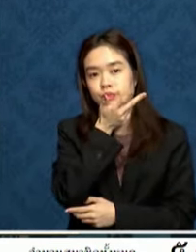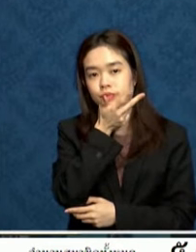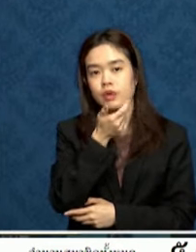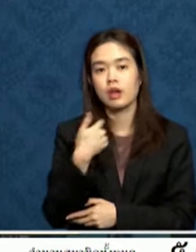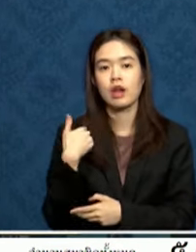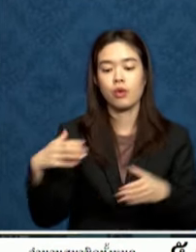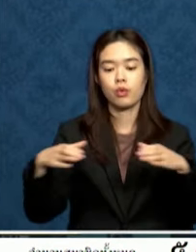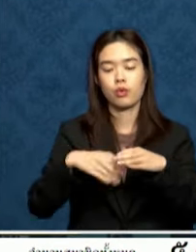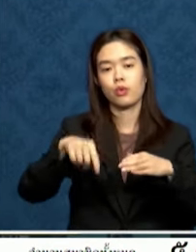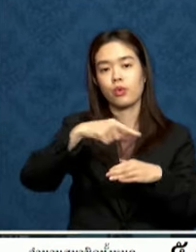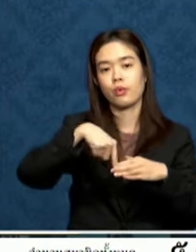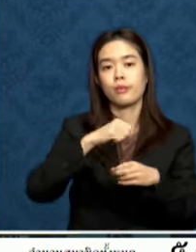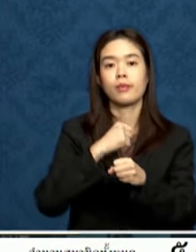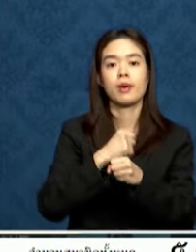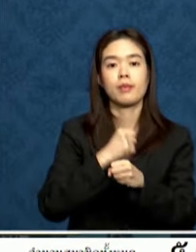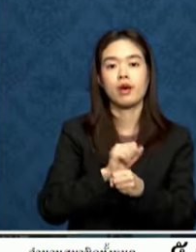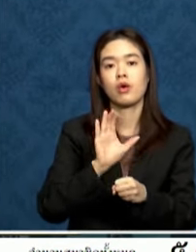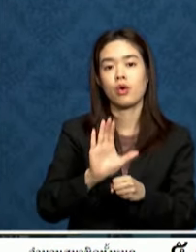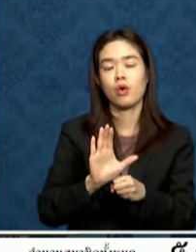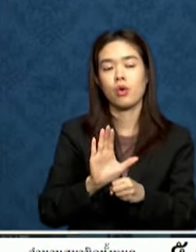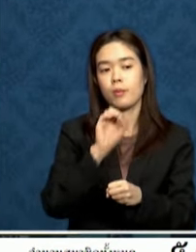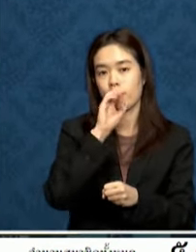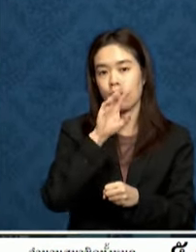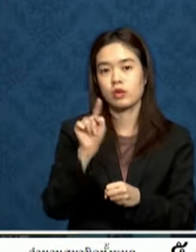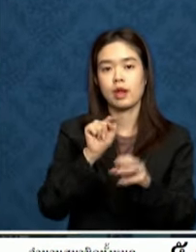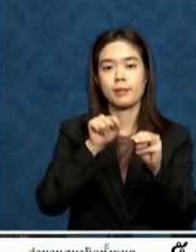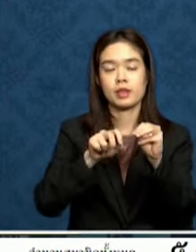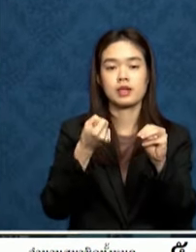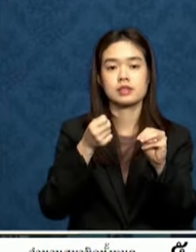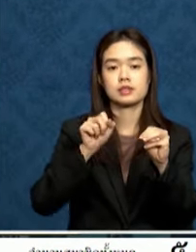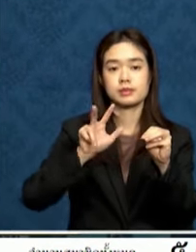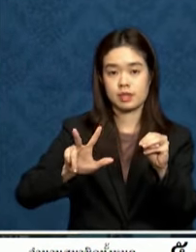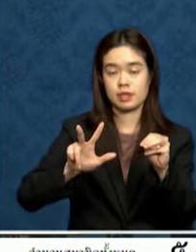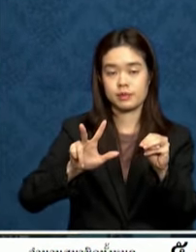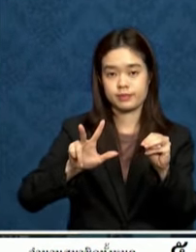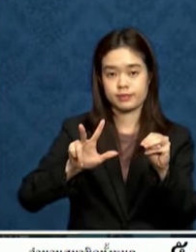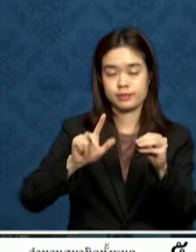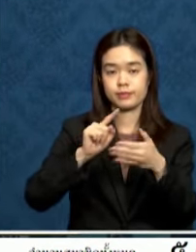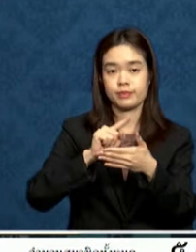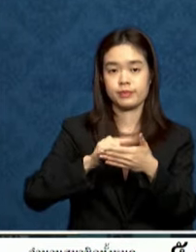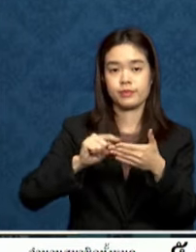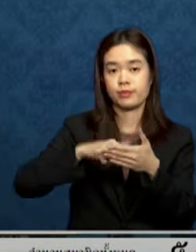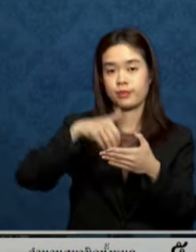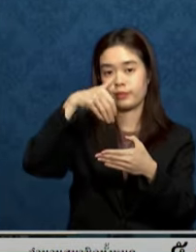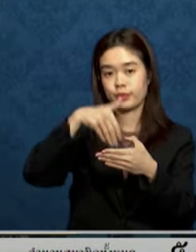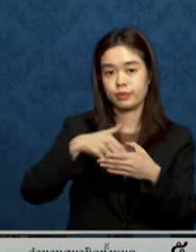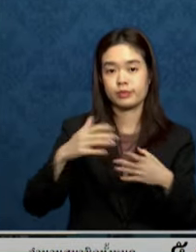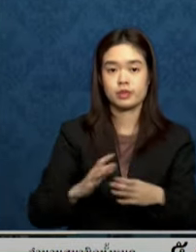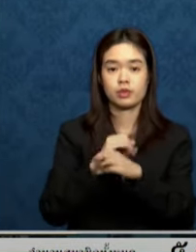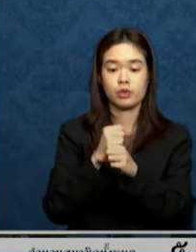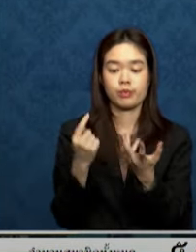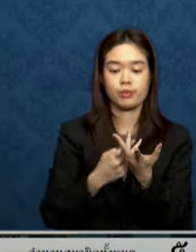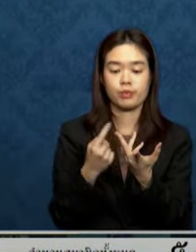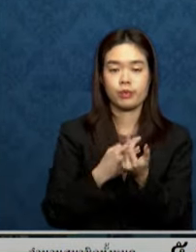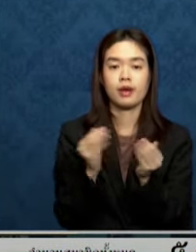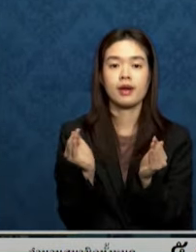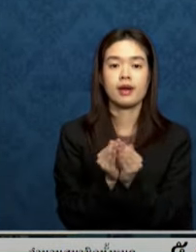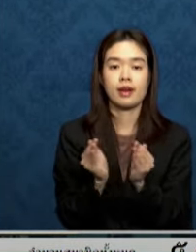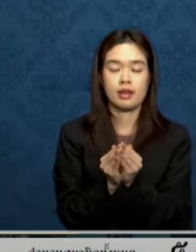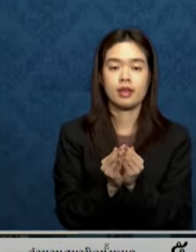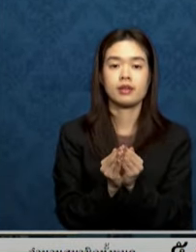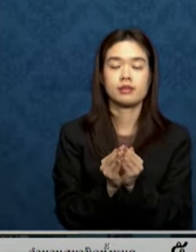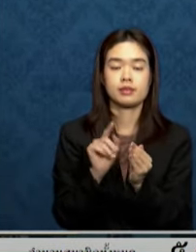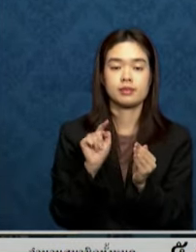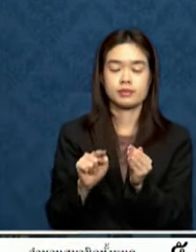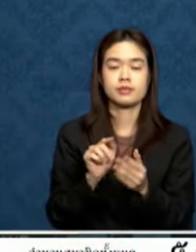ประธานครับมาตรา 13เขียนไว้ว่าการออกเสียงที่จะถือว่ามีข้อยุติในเรื่องการจัดทำประชามติ